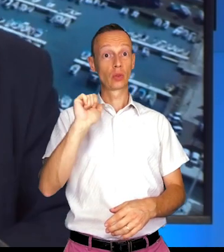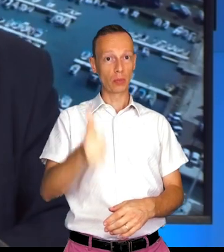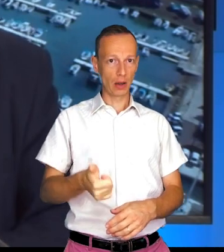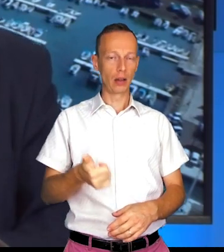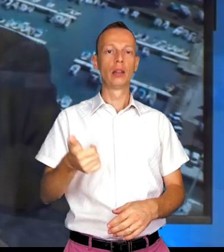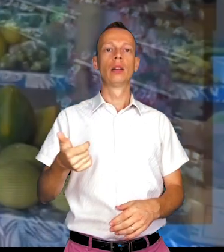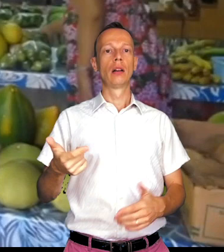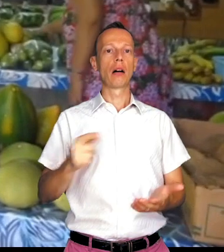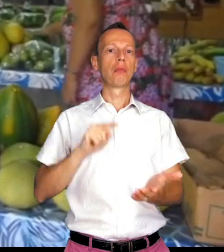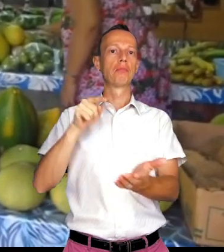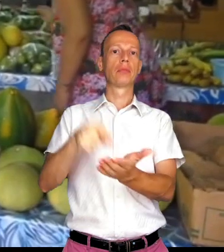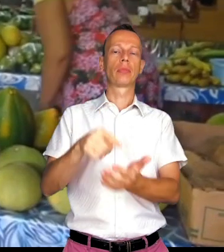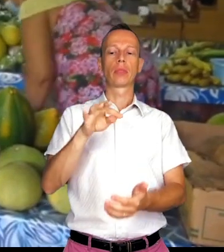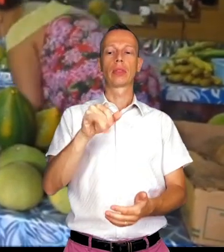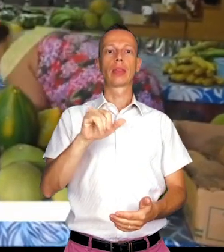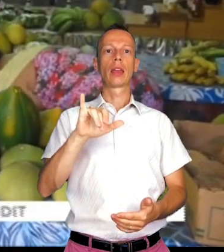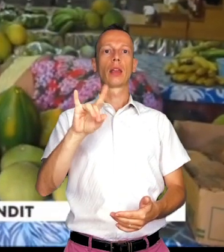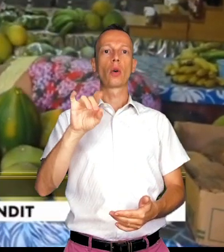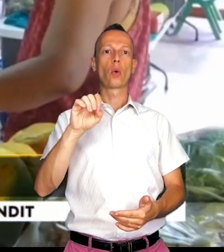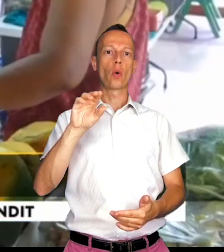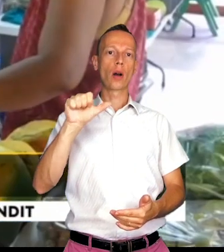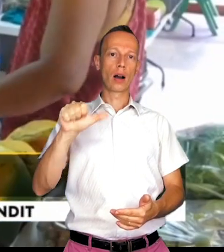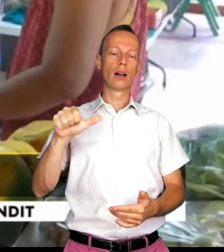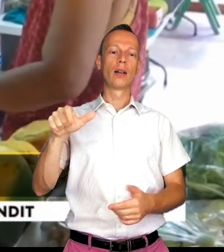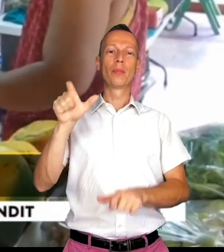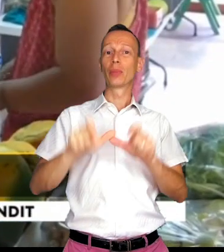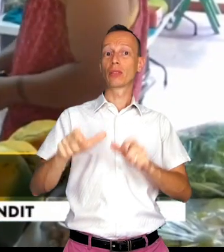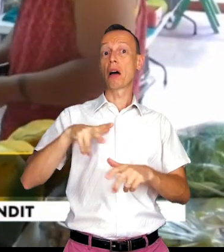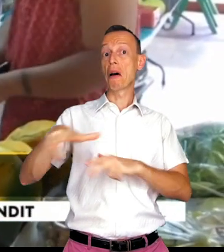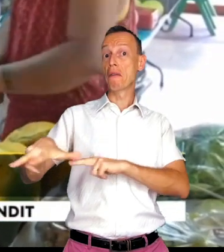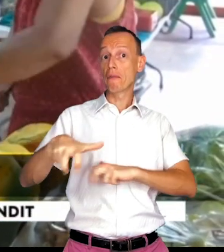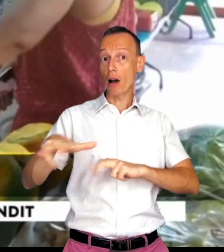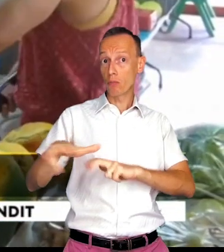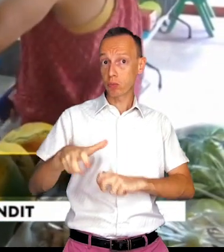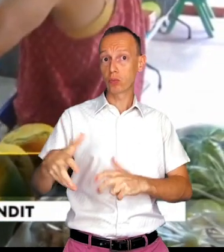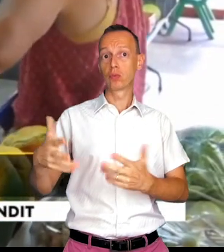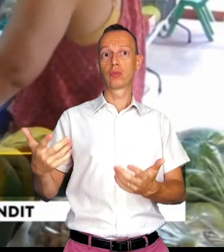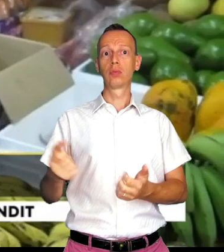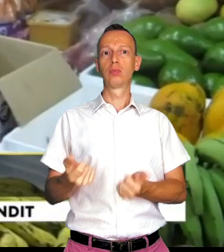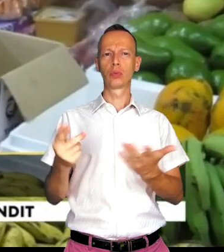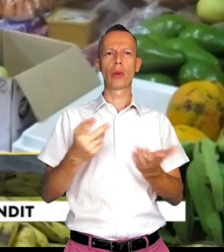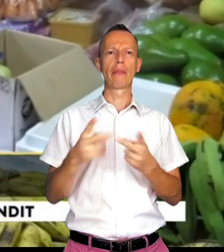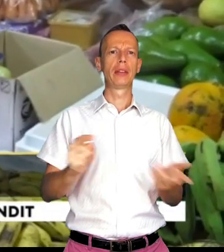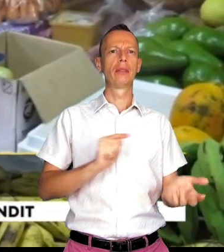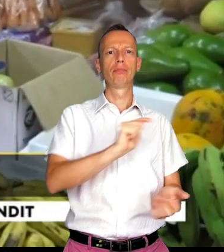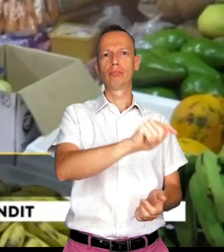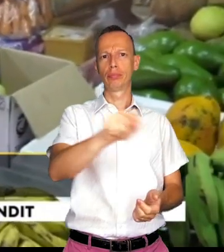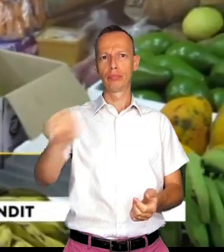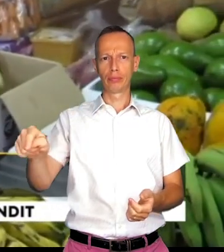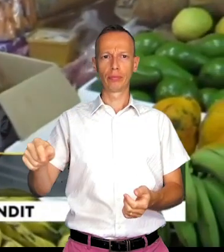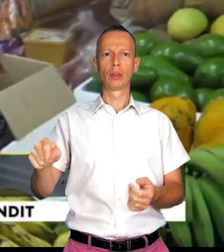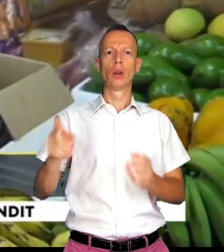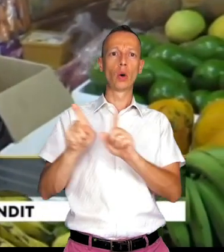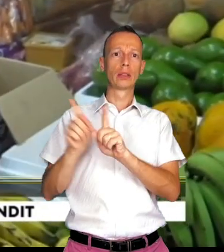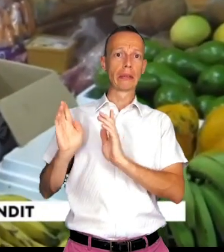Il se trouve au marché communal de Taioha. Et il s'agit en fait de maraîchers ou de détenteurs de Aapu, de Taioha,